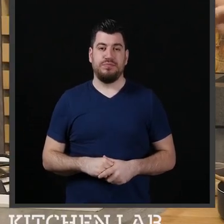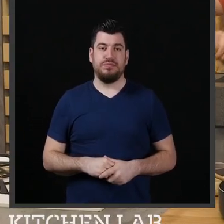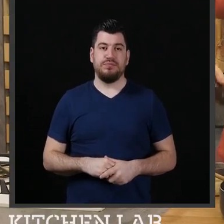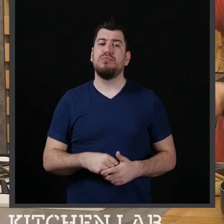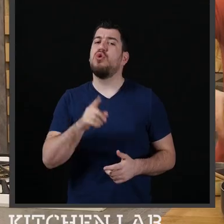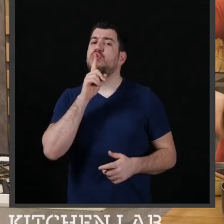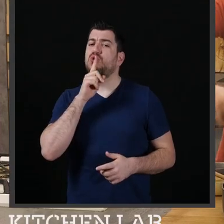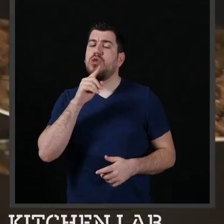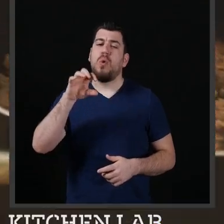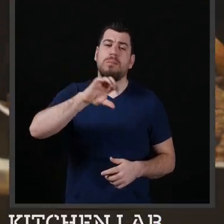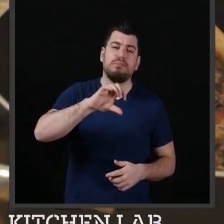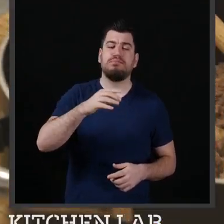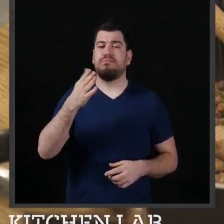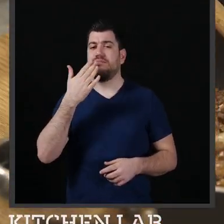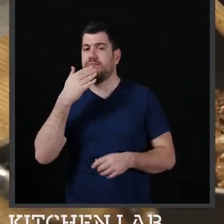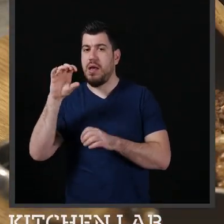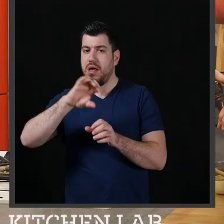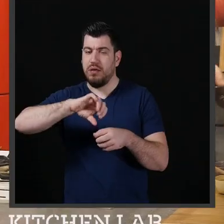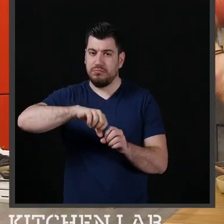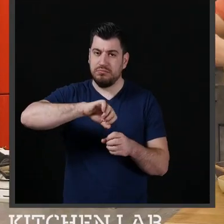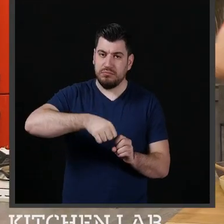Πιπέρι και αλάτι στον κοιμά μου.